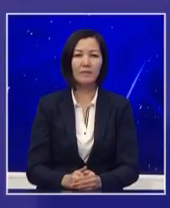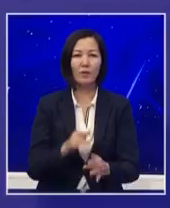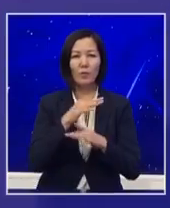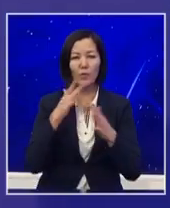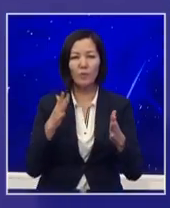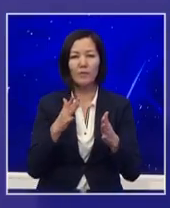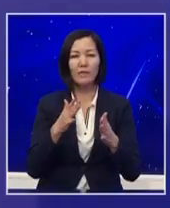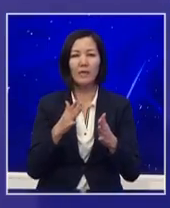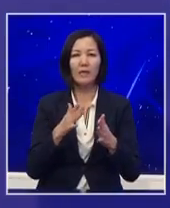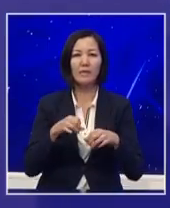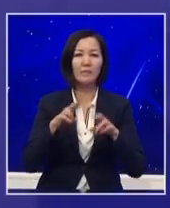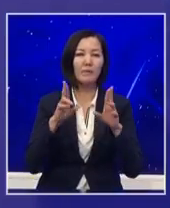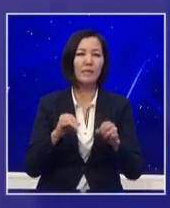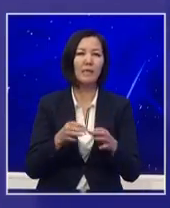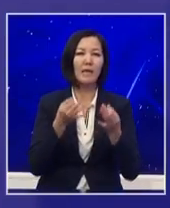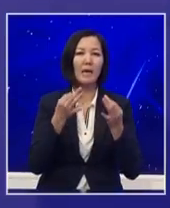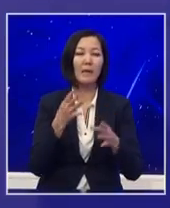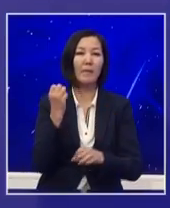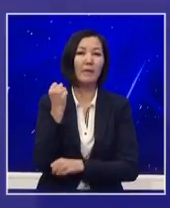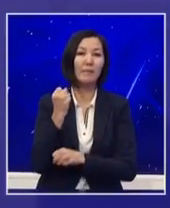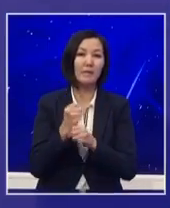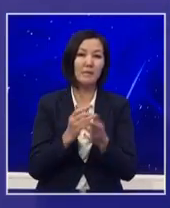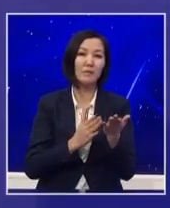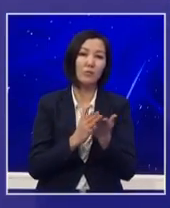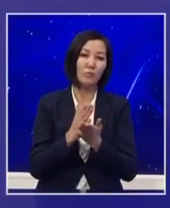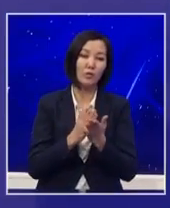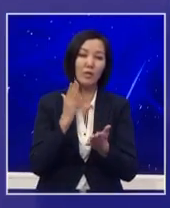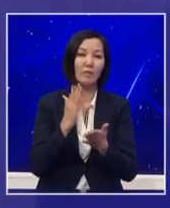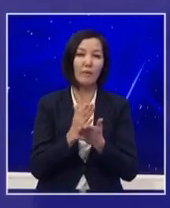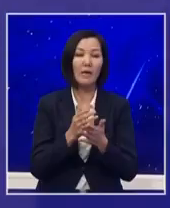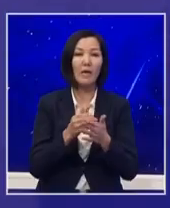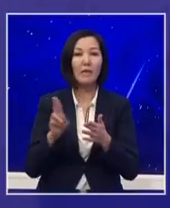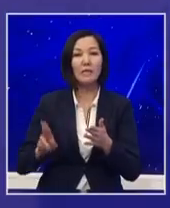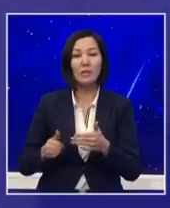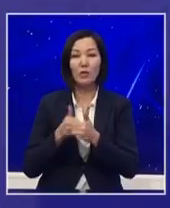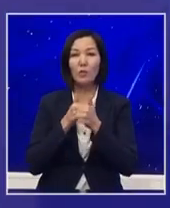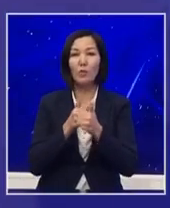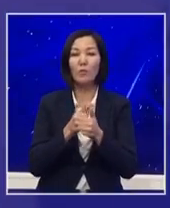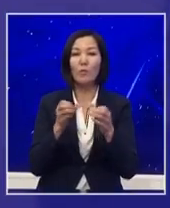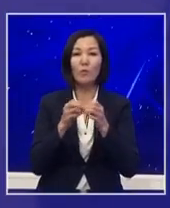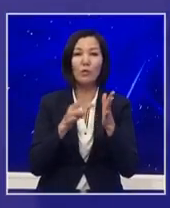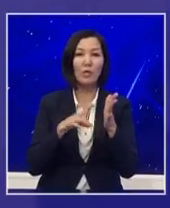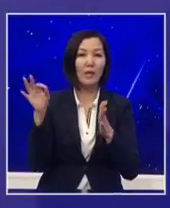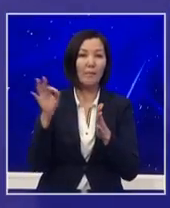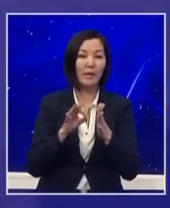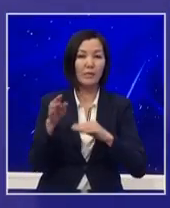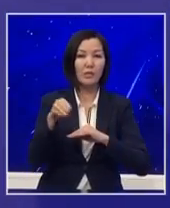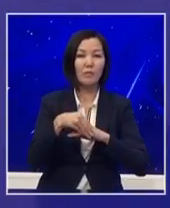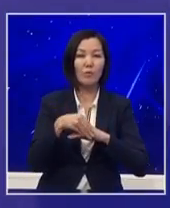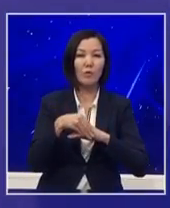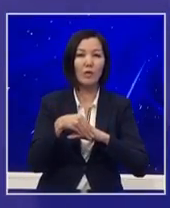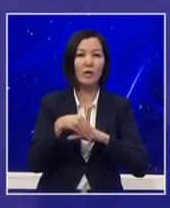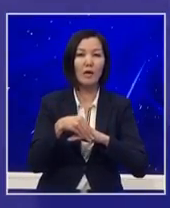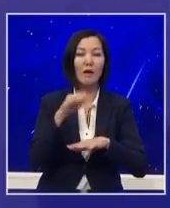Көбінде олар мамандар және қарапайым қызметкерлер болды. Сондай-ақ басшылардың орынбасарларының үлесі 17%-ды құрайды. Жемқорлыққа